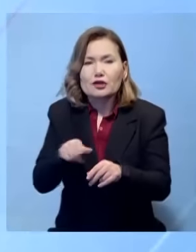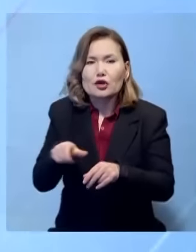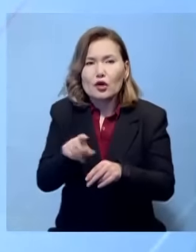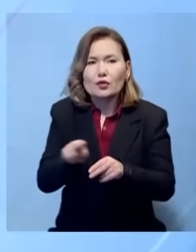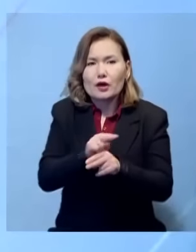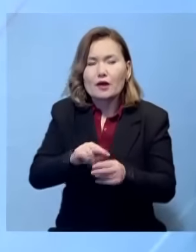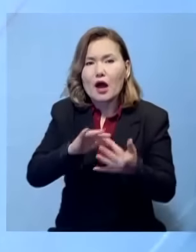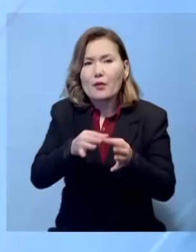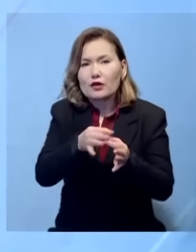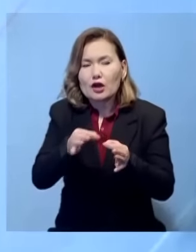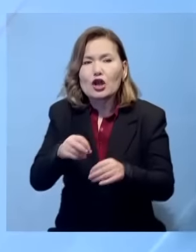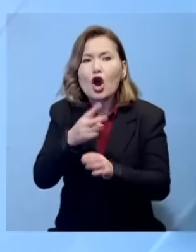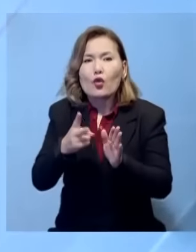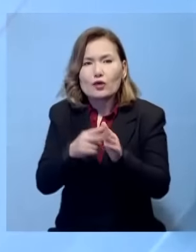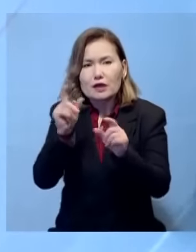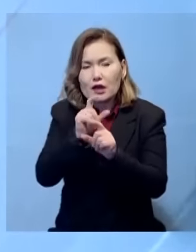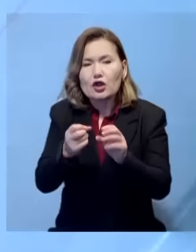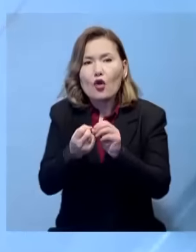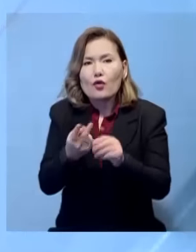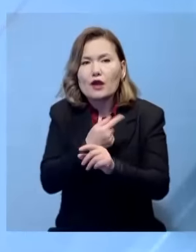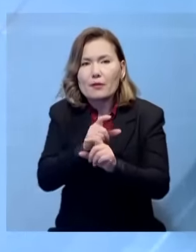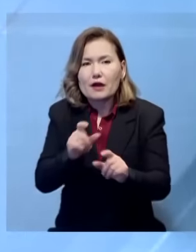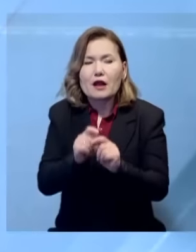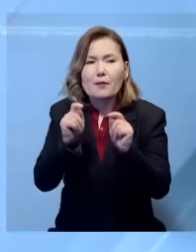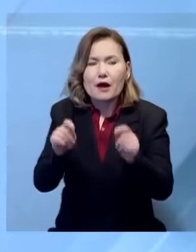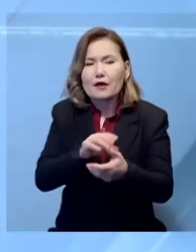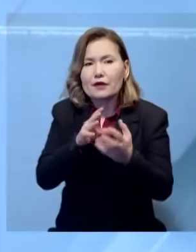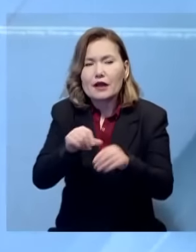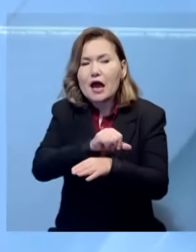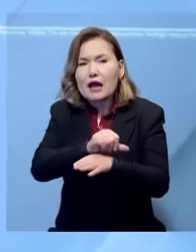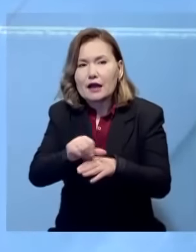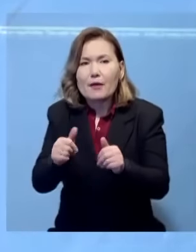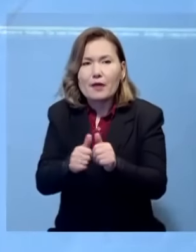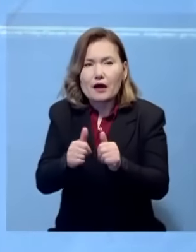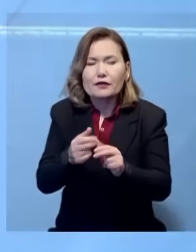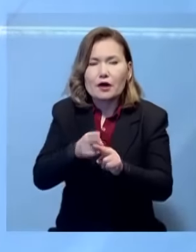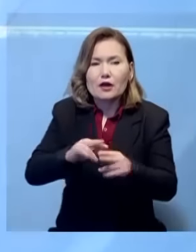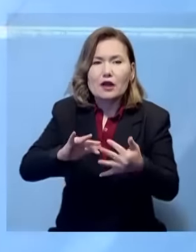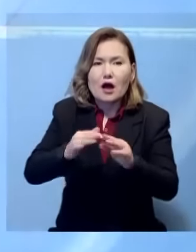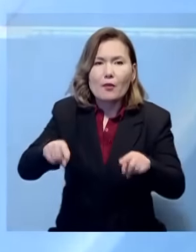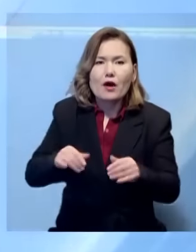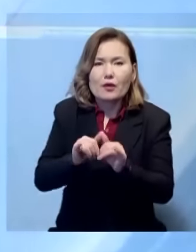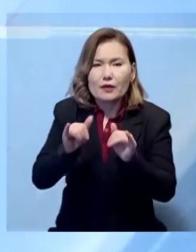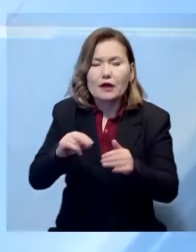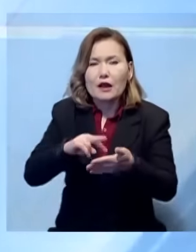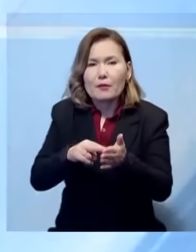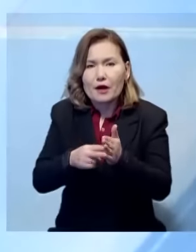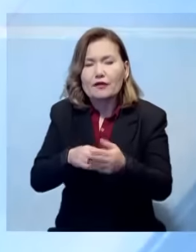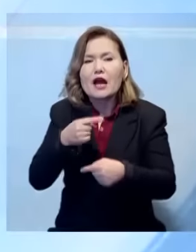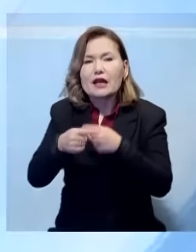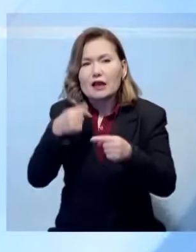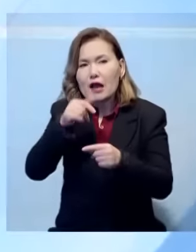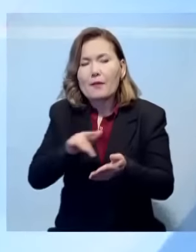Ауылдық жерде 17 мектеп, 12 емдеу мекемесі салынды. Шекараның түбіндегі елді мекендерді көркейту мақсатында келер жылы